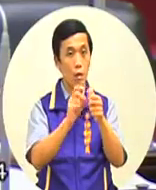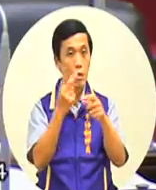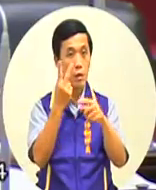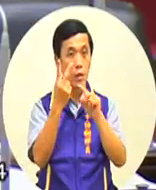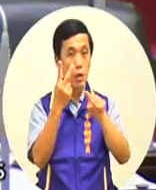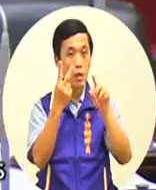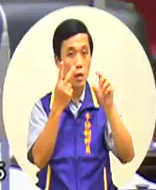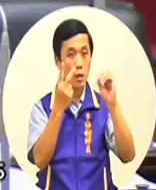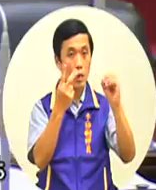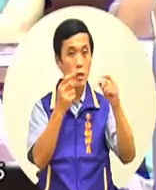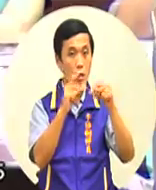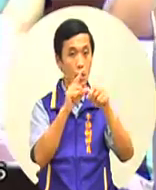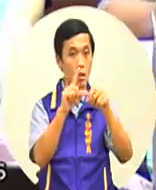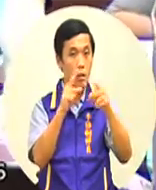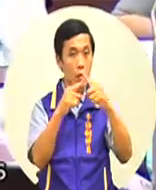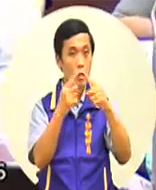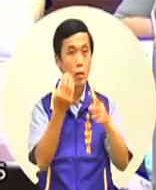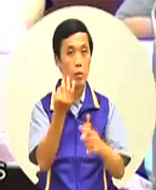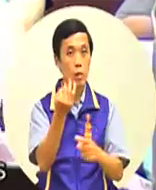来，请姚局长答复。